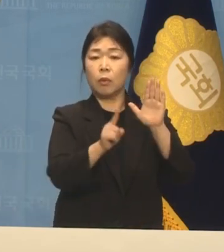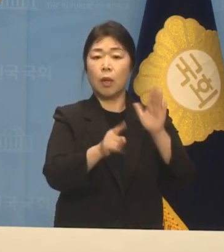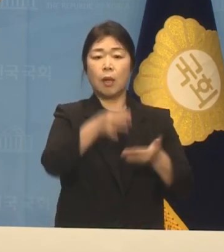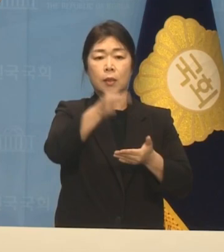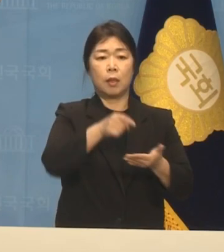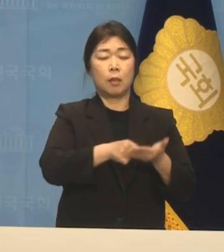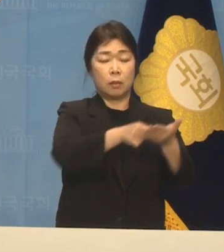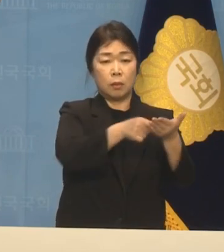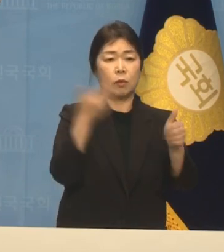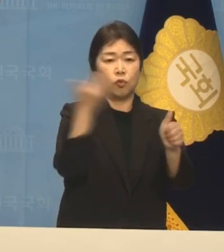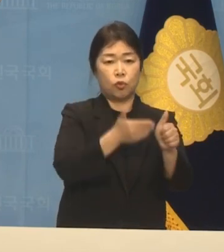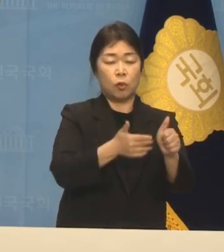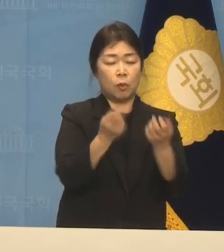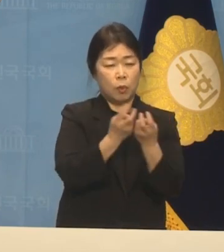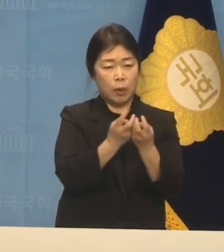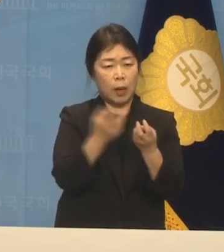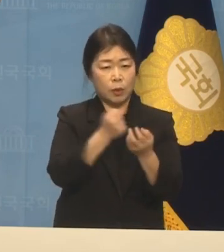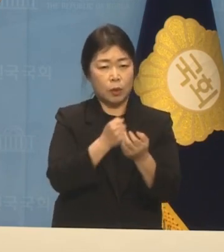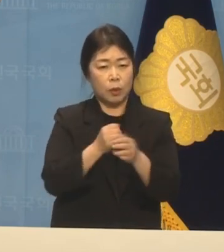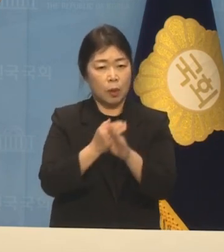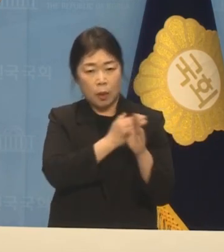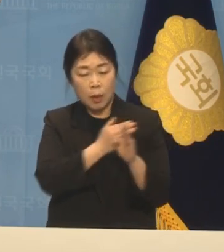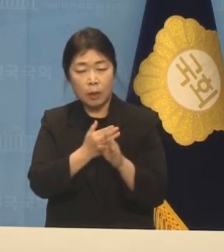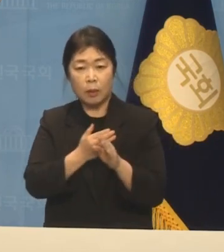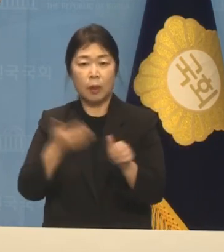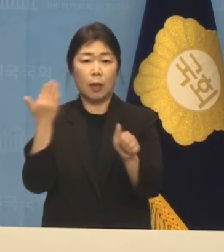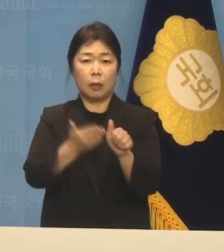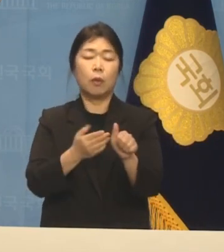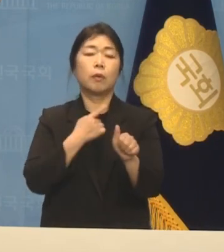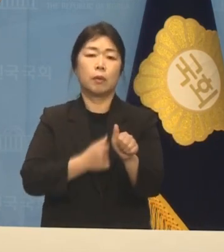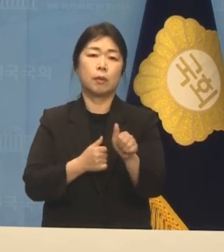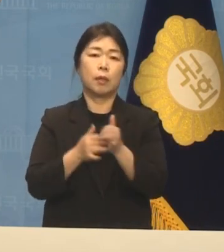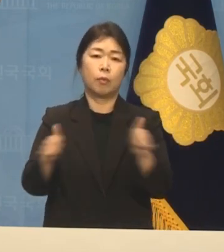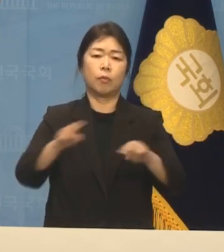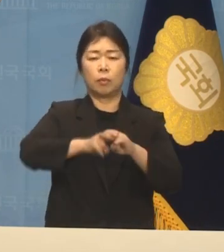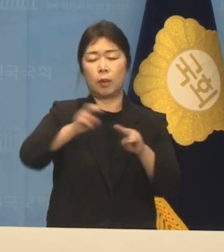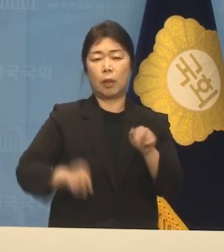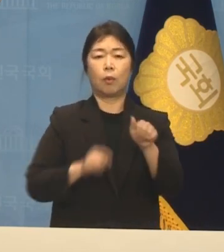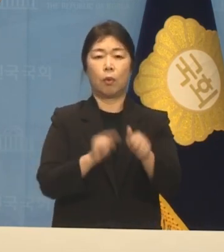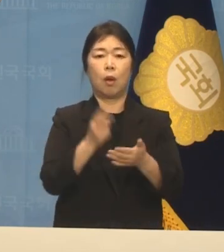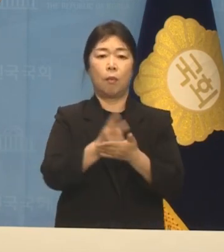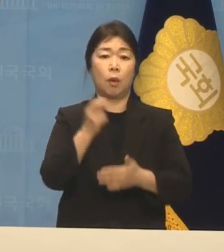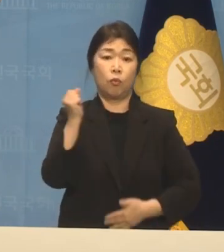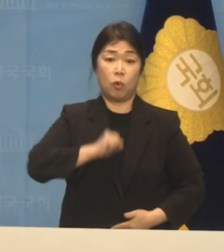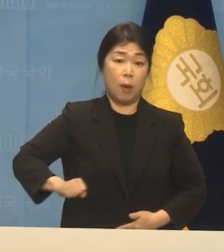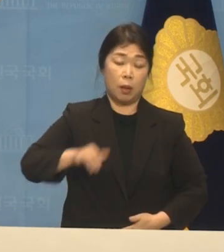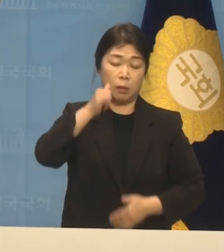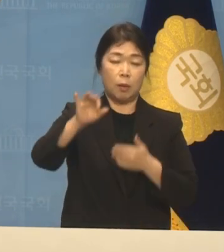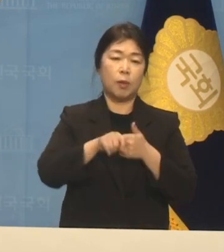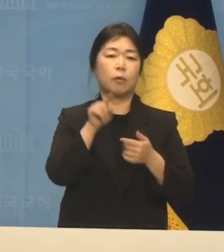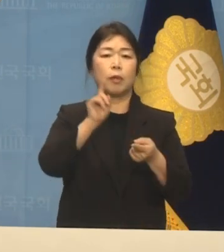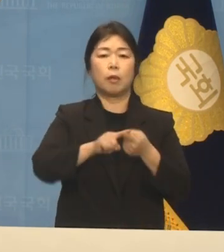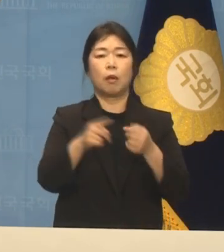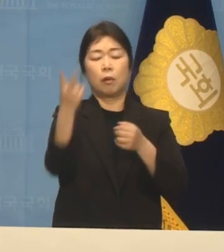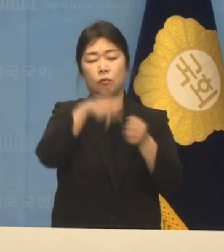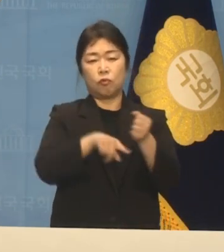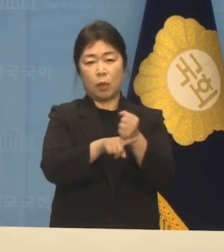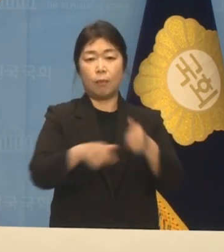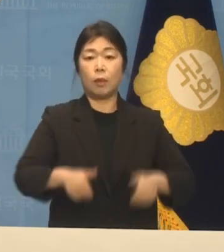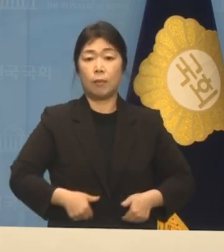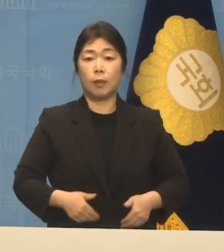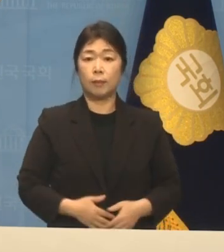재산증식 수단으로 이용한 의혹이 있는 이원모 후보는 즉각 후보 사퇴하고 법 위반 사항이 있다면 이에 대한 수사를 받아야 할